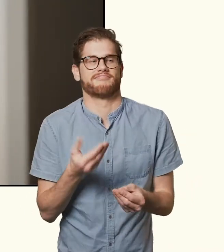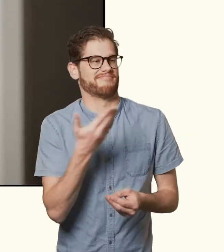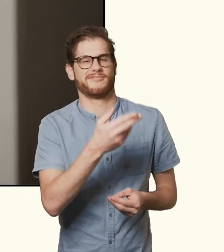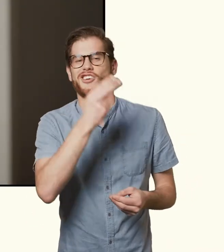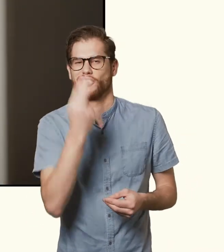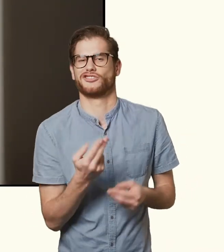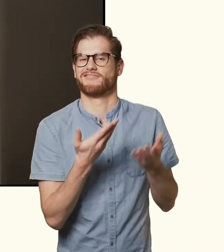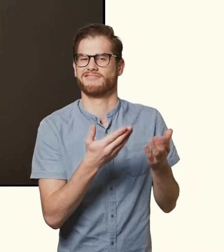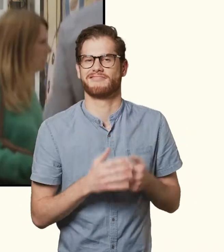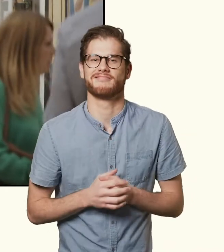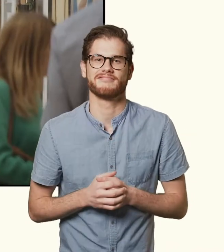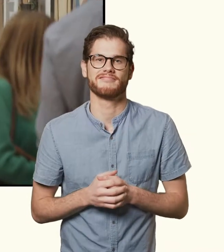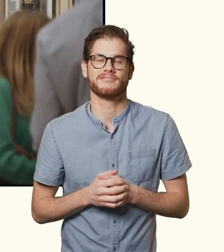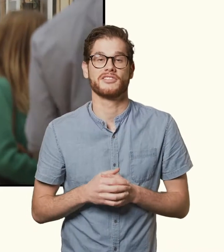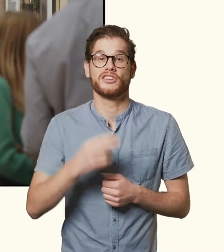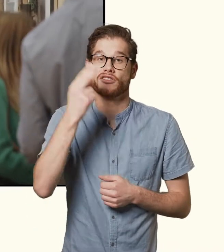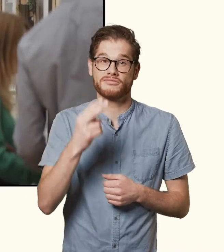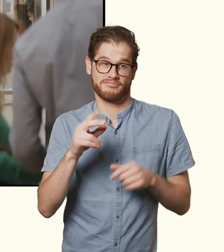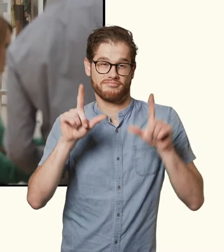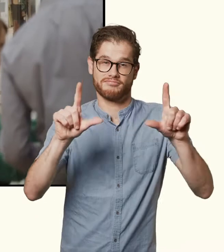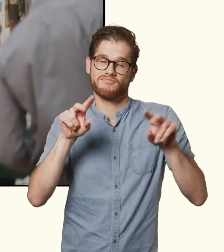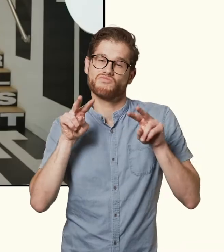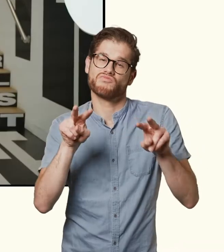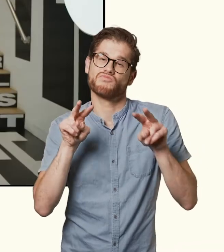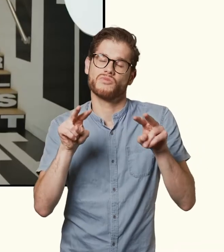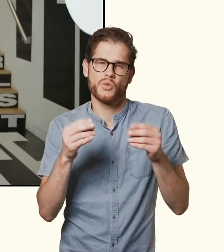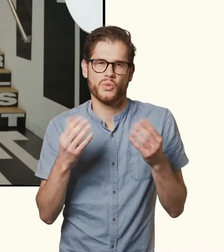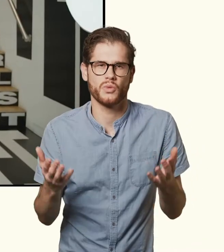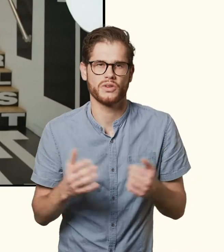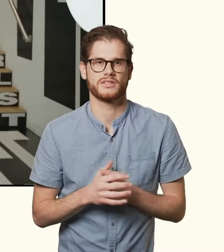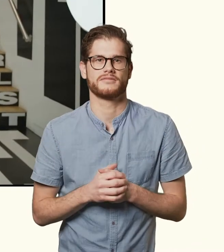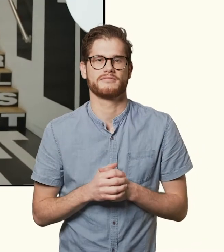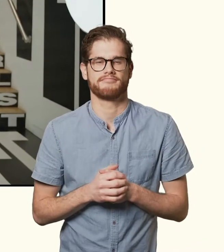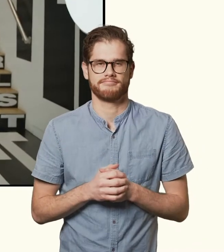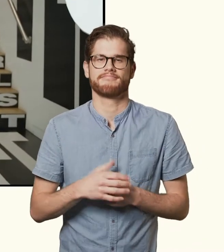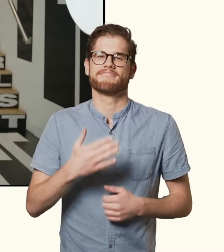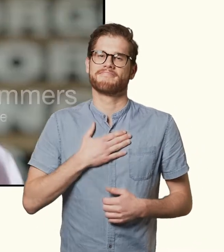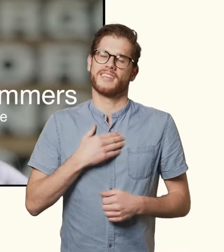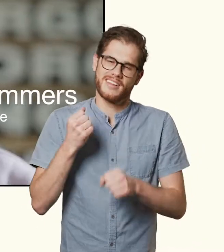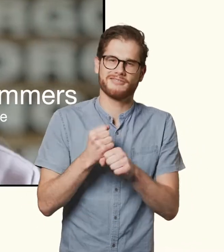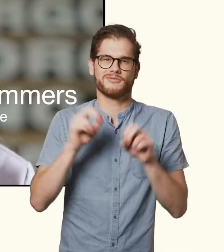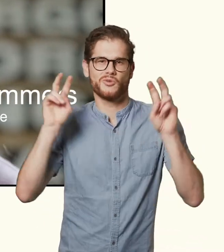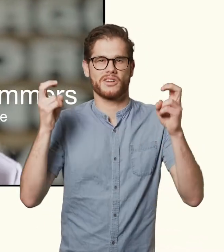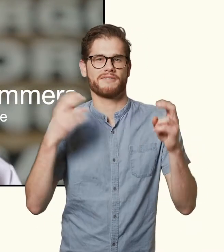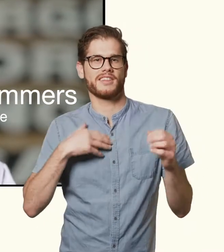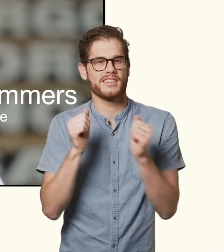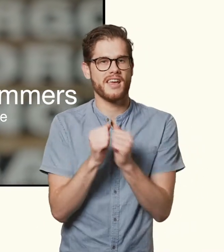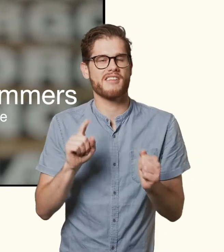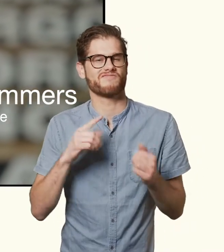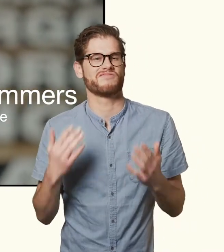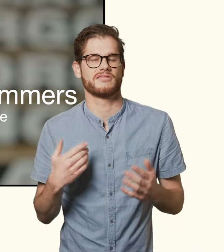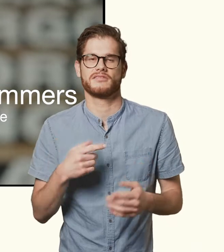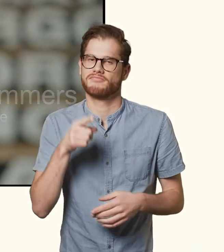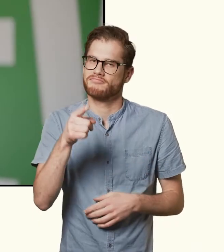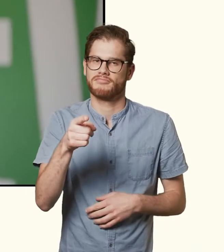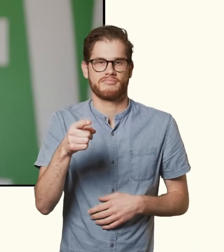communicatie plaatsvindt. En hoe doe je dat dan? Kunst kijken? Dit is echt mijn quote van het jaar. Dat ik altijd